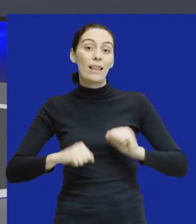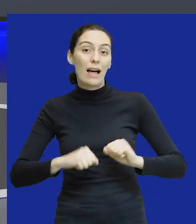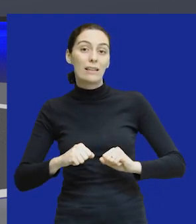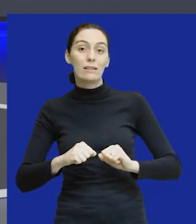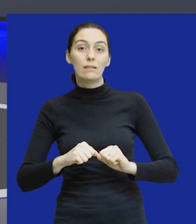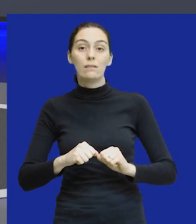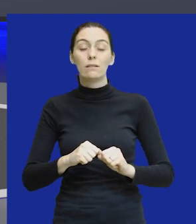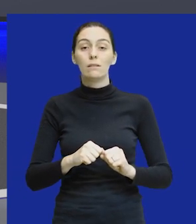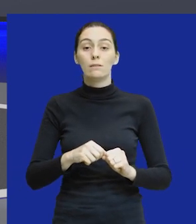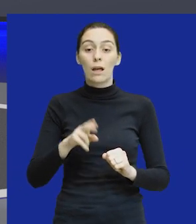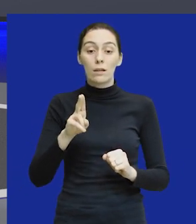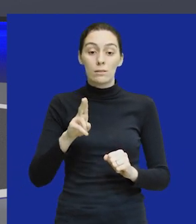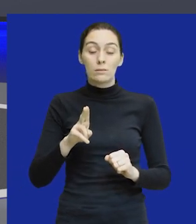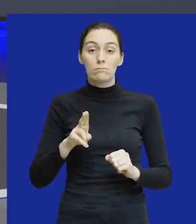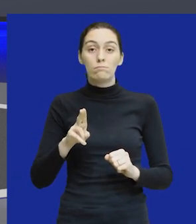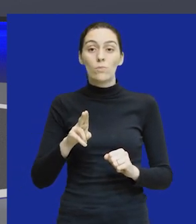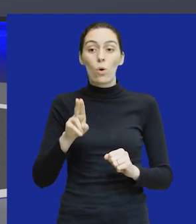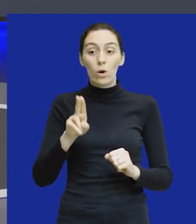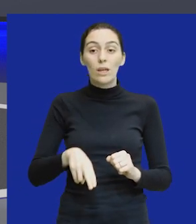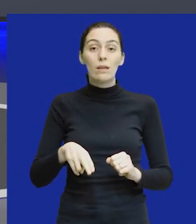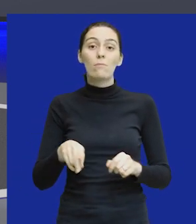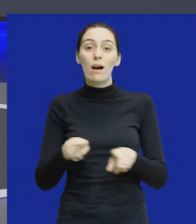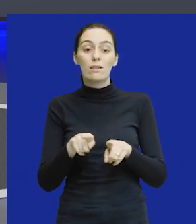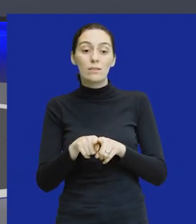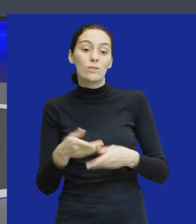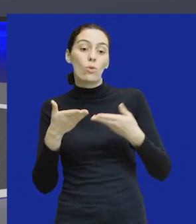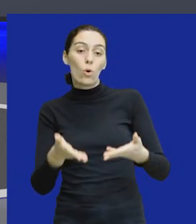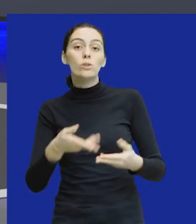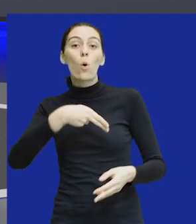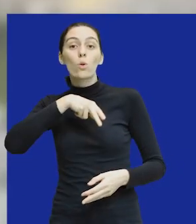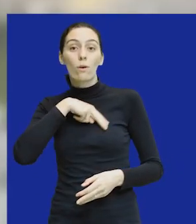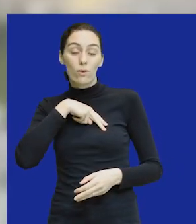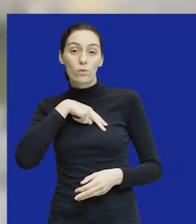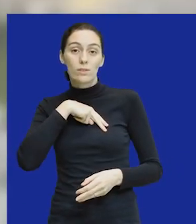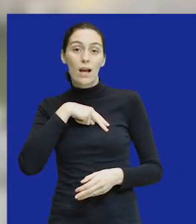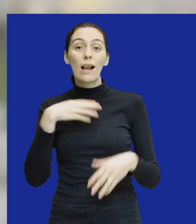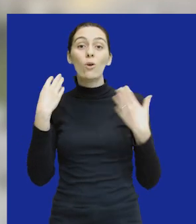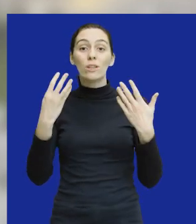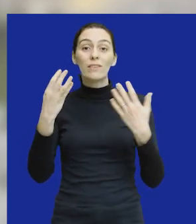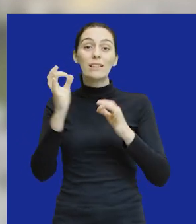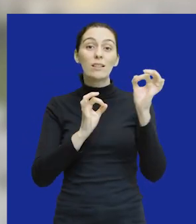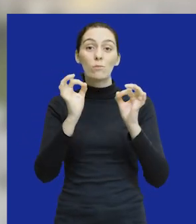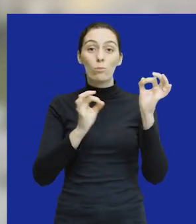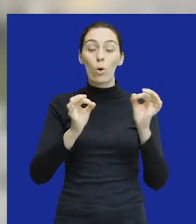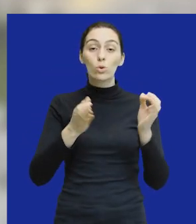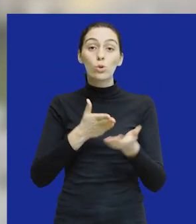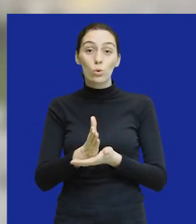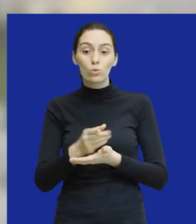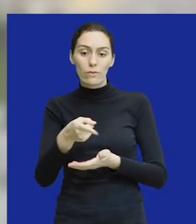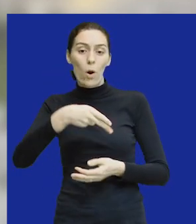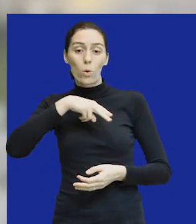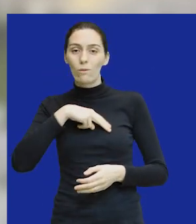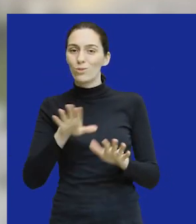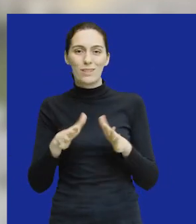alat, instrument da sa sobom povlači i odgovornost. Međutim, u 90% slučajeva te odgovornosti nema.